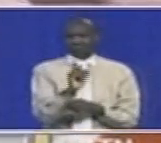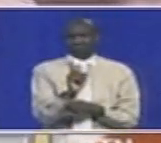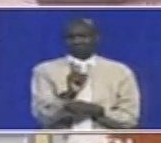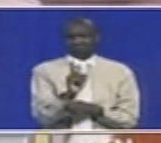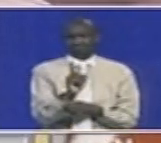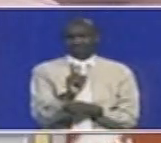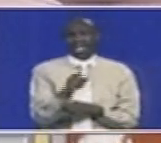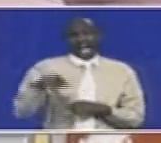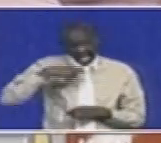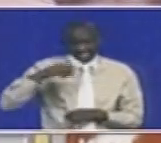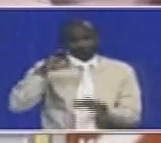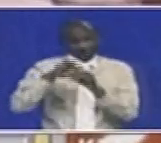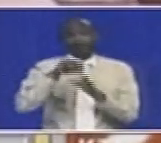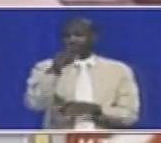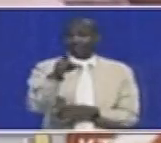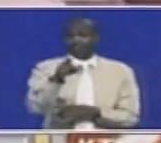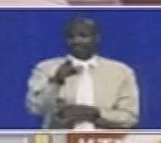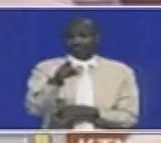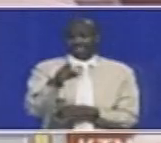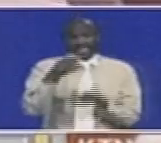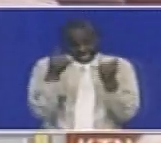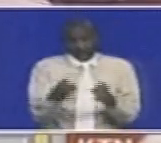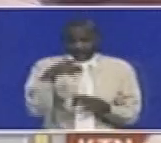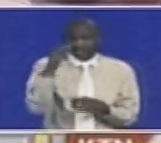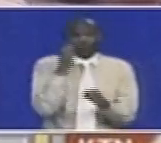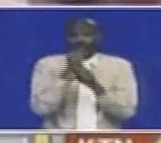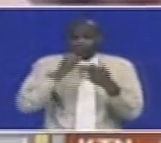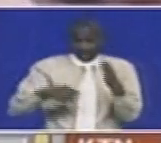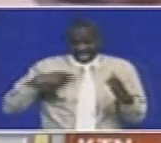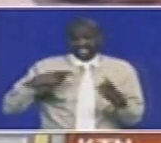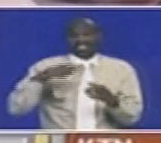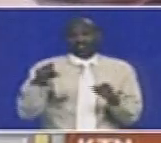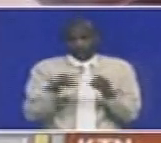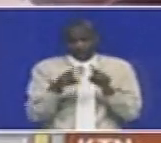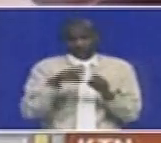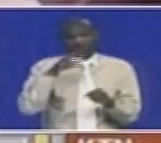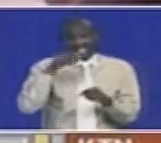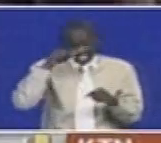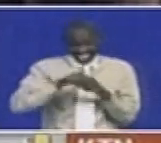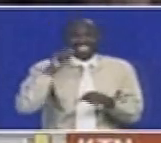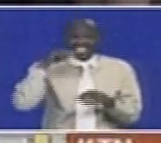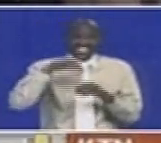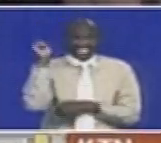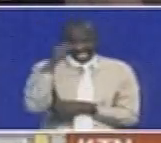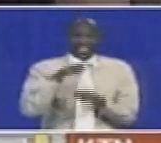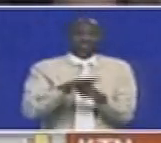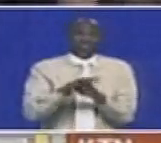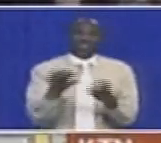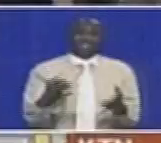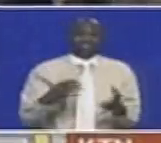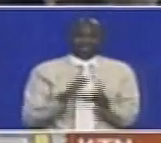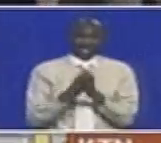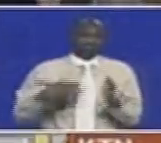Eh? Sisi ndio tulijagua hawa. Sasa wanafanya sisi tukue ndani ya nchi yetu wakimbizi. Baadhi ya wale